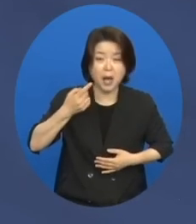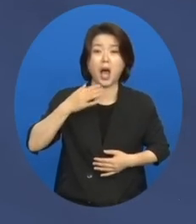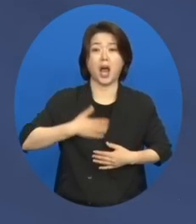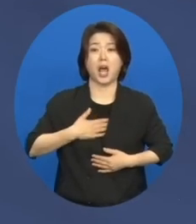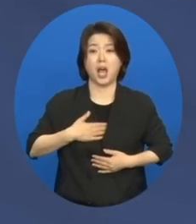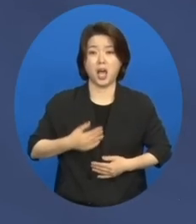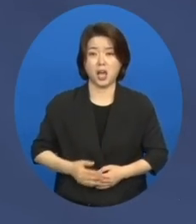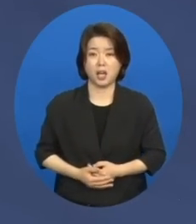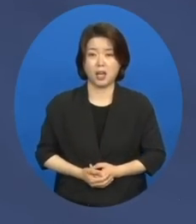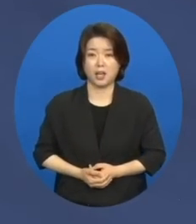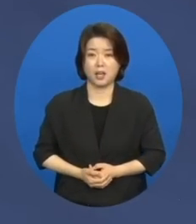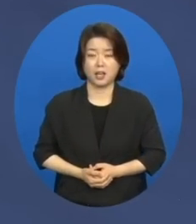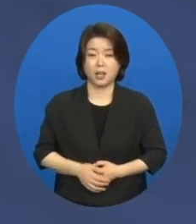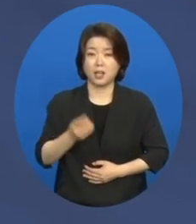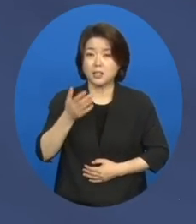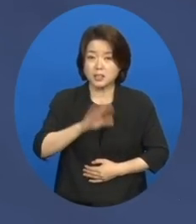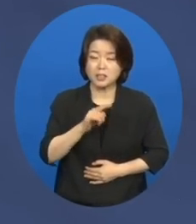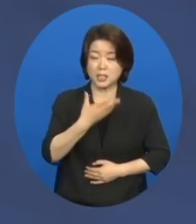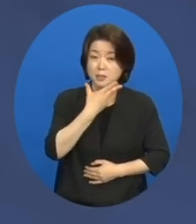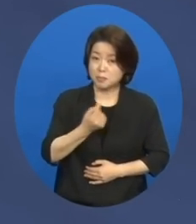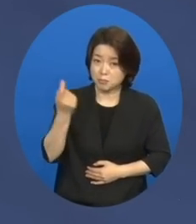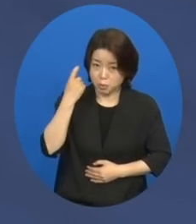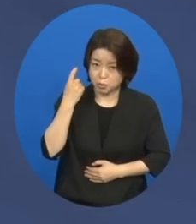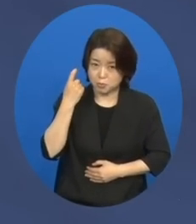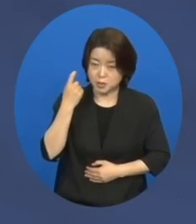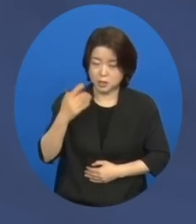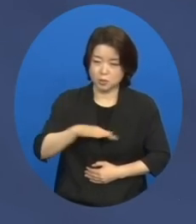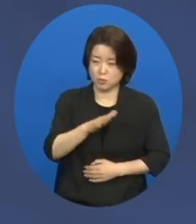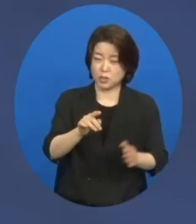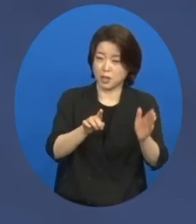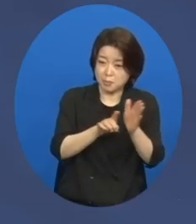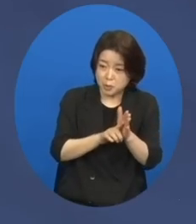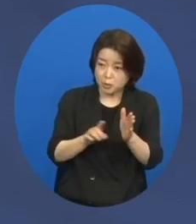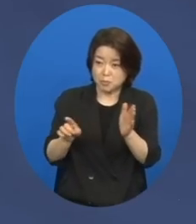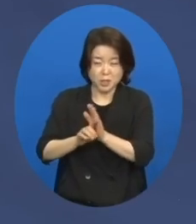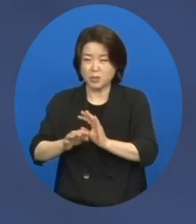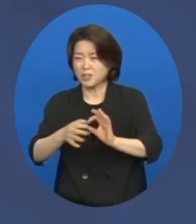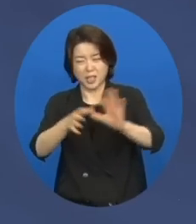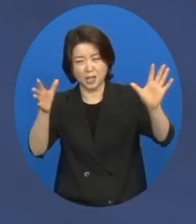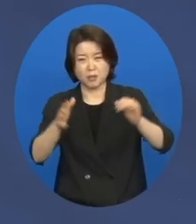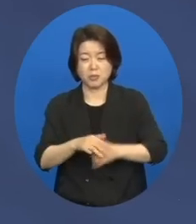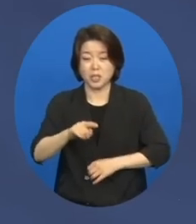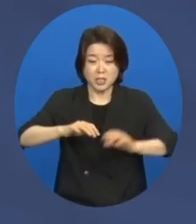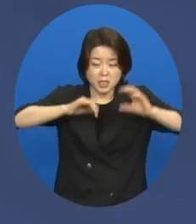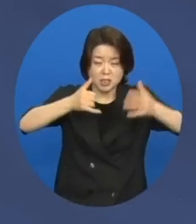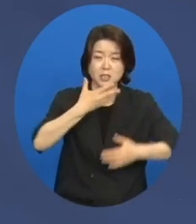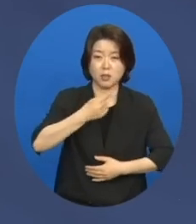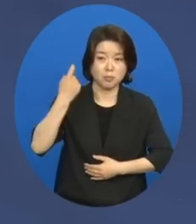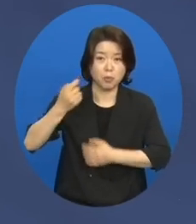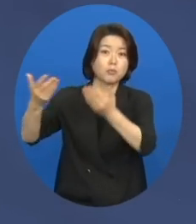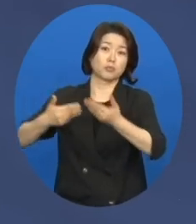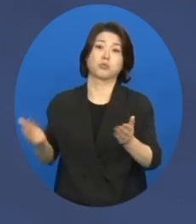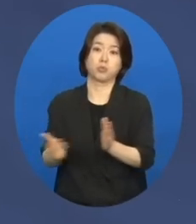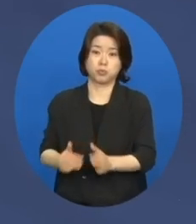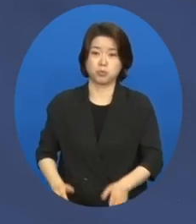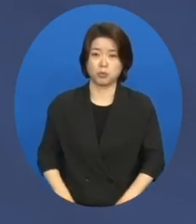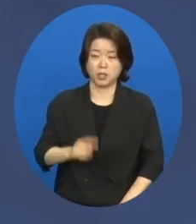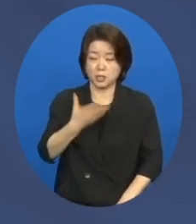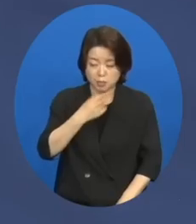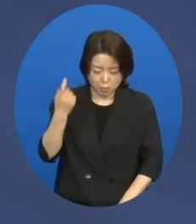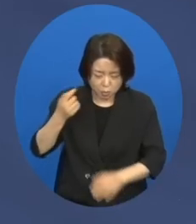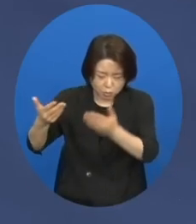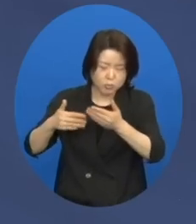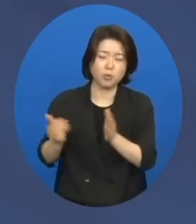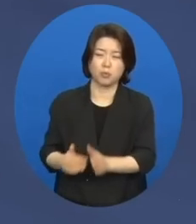않습니까? 근데 이 복음이 우리가 믿고 안 믿고를 떠나서 세상에 이 복음을 주셨단 말입니다. 이 복음을